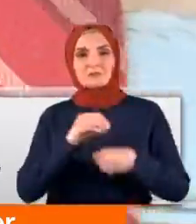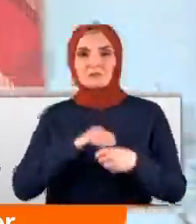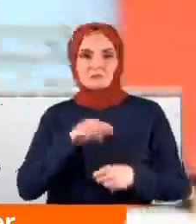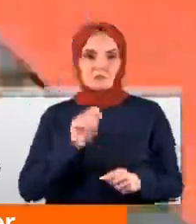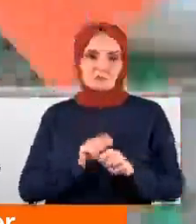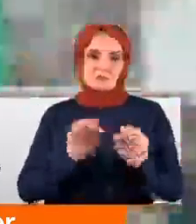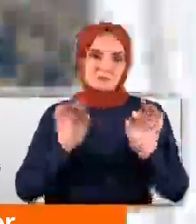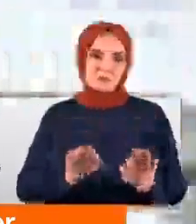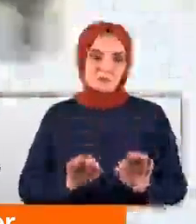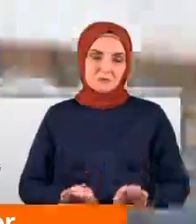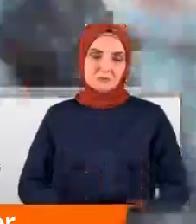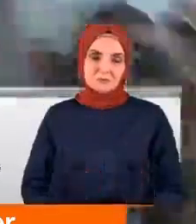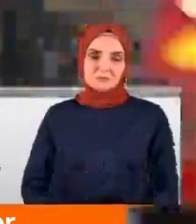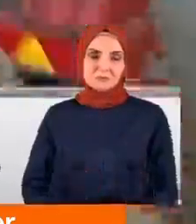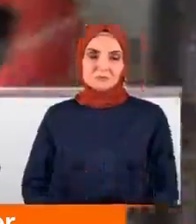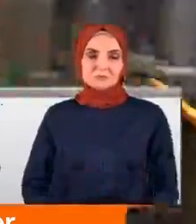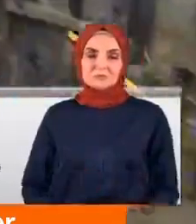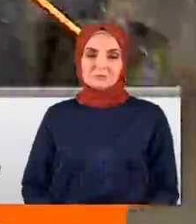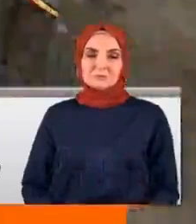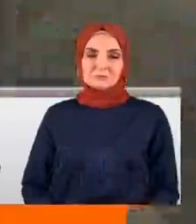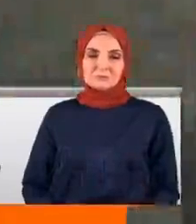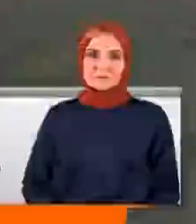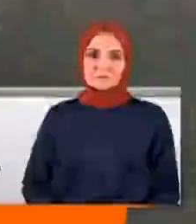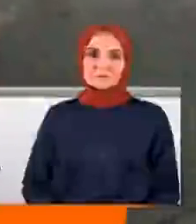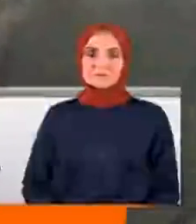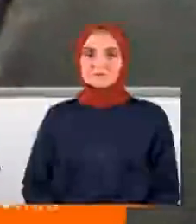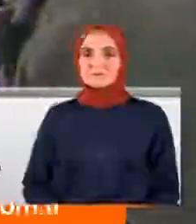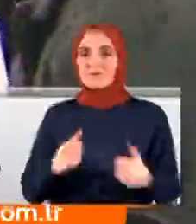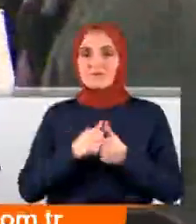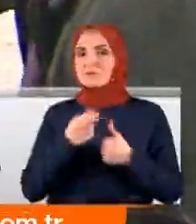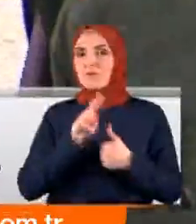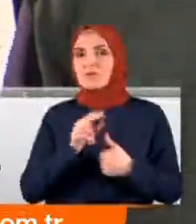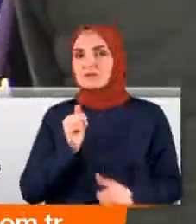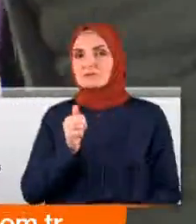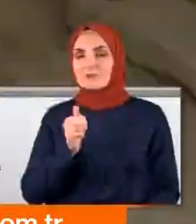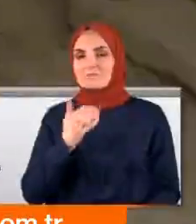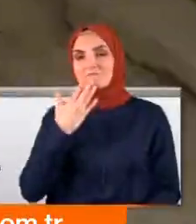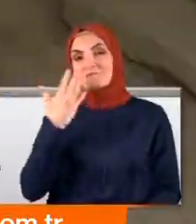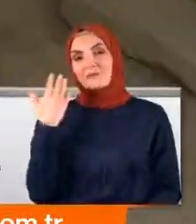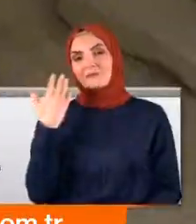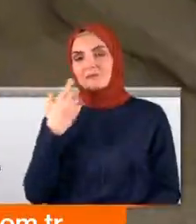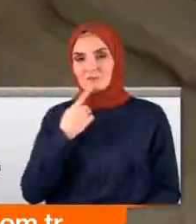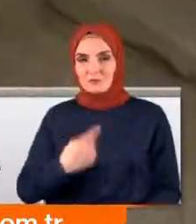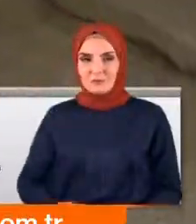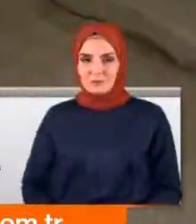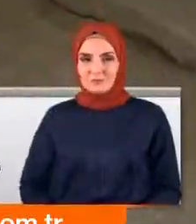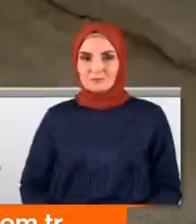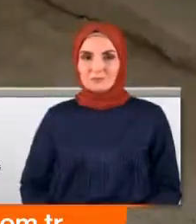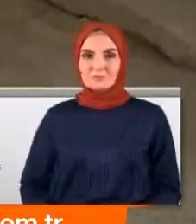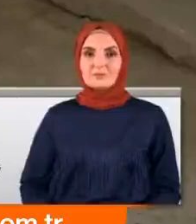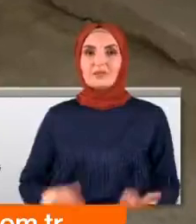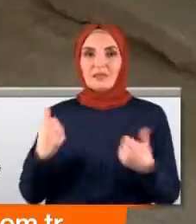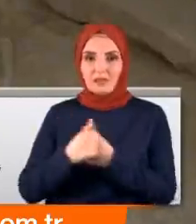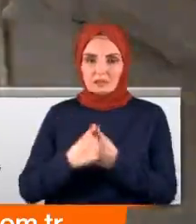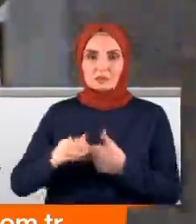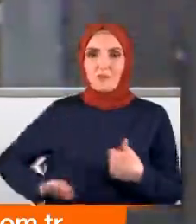ikimiz. İkiniz çalışıyordunuz? İkimiz işçimiz de vardı. Amcam ne zaman vefat etti? 5 sene oldu. Eşi ve oğlunun dükkanda olmadığı bir